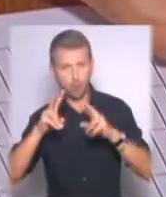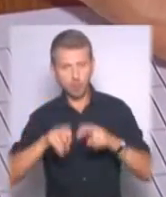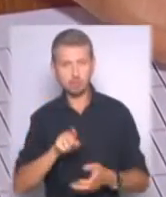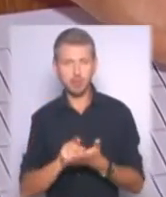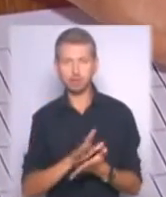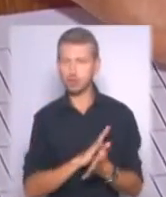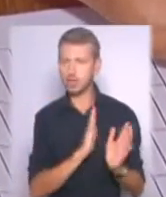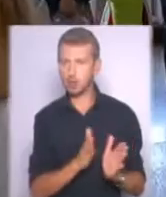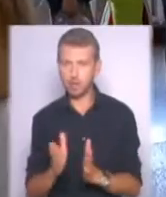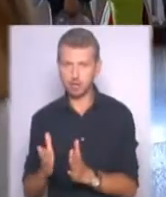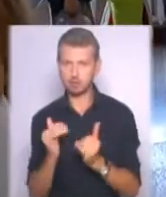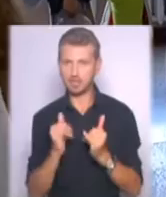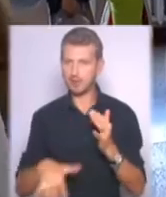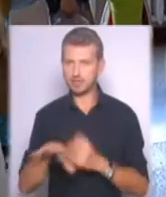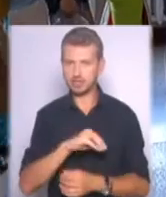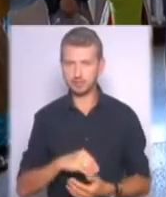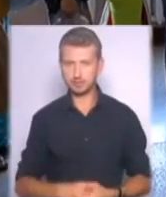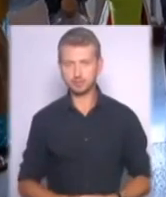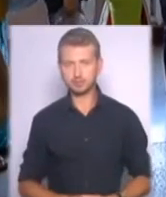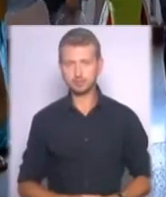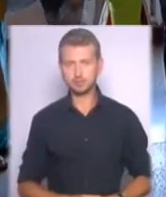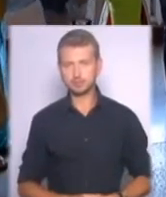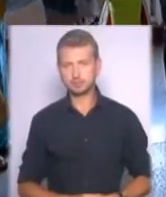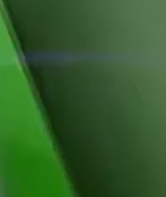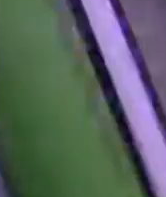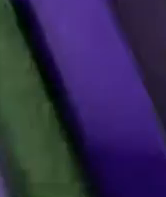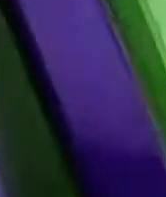регулярними. Вікторія Попович, Юрій Росахай, телеканал «Київ».